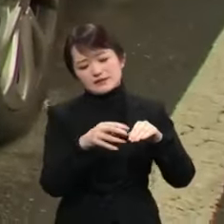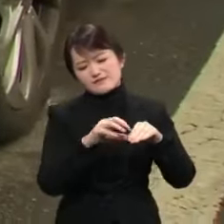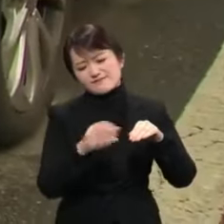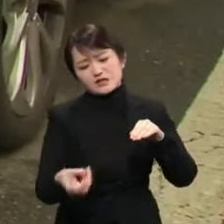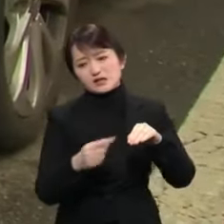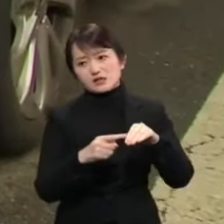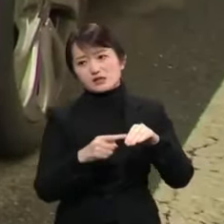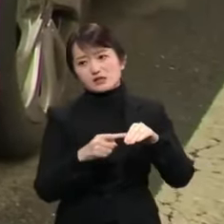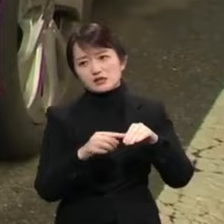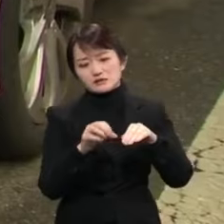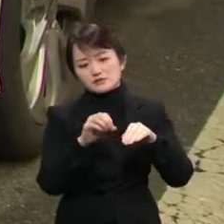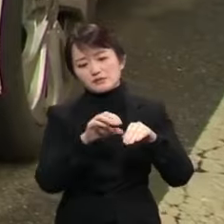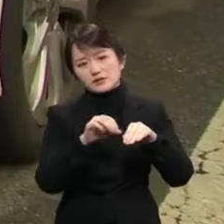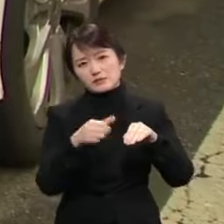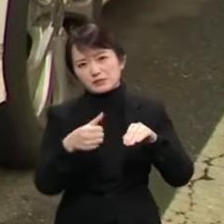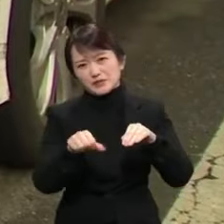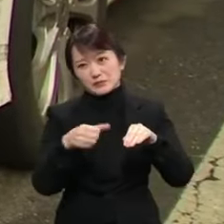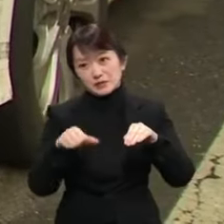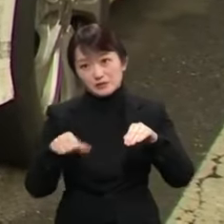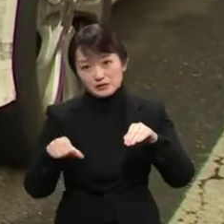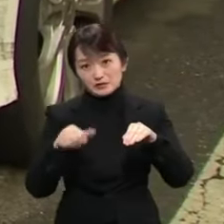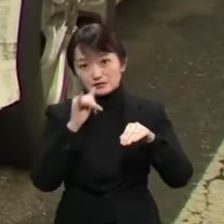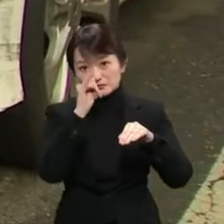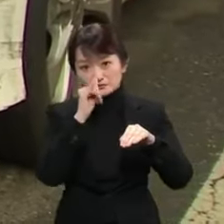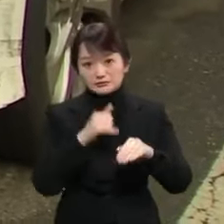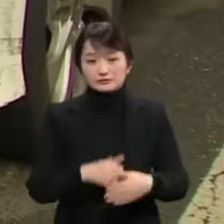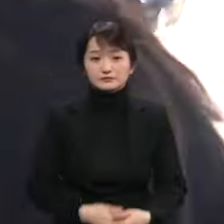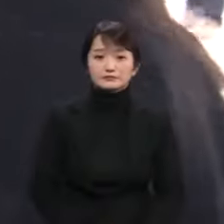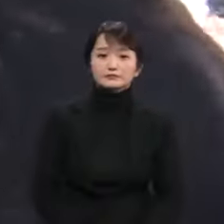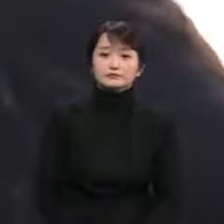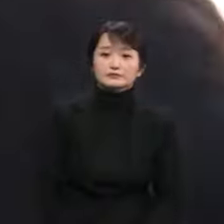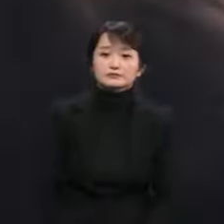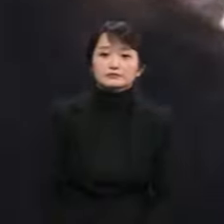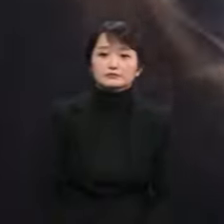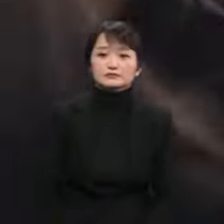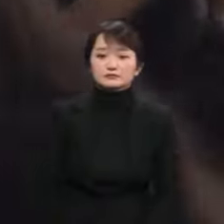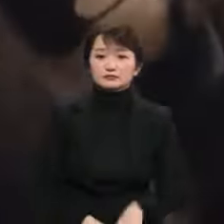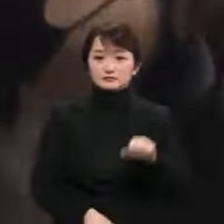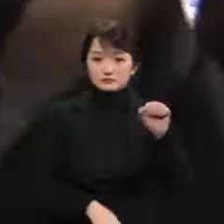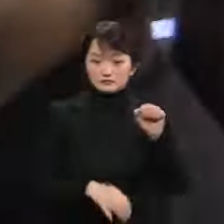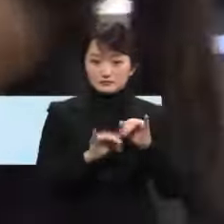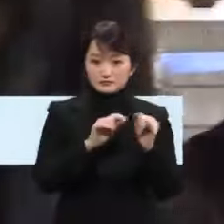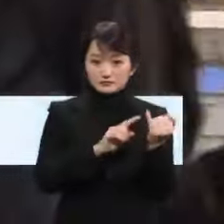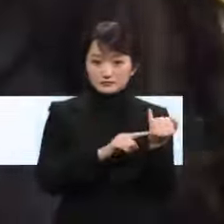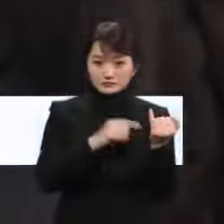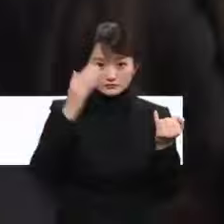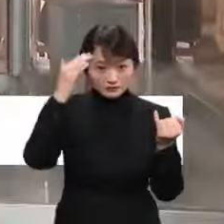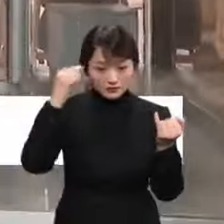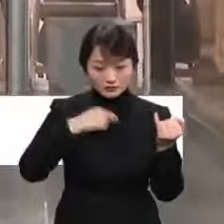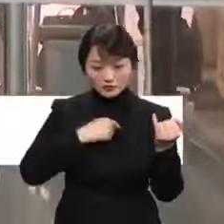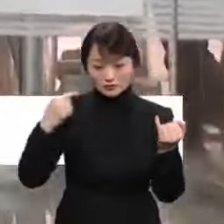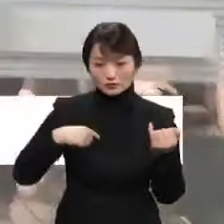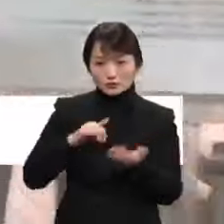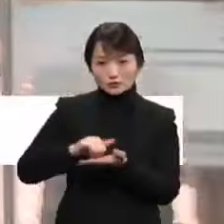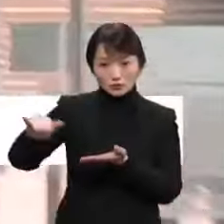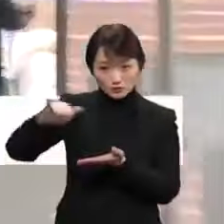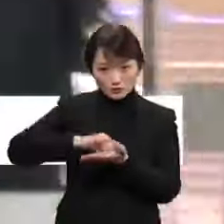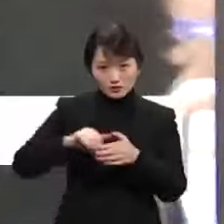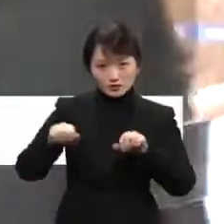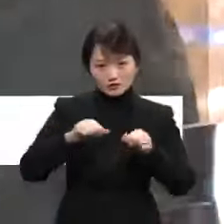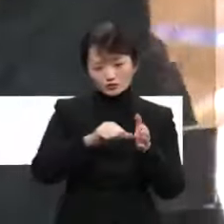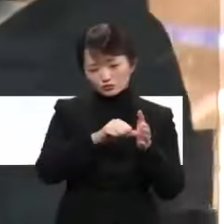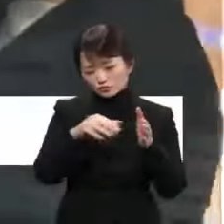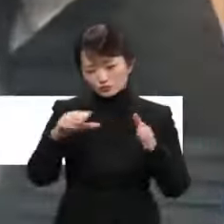떨어져 나가고 라이트가 깨진 흔적이 그대로 남아있습니다. 운전자는 한국과 중국을 오가며 활동해온